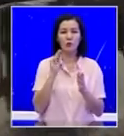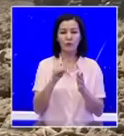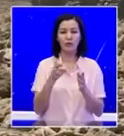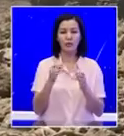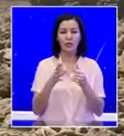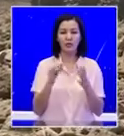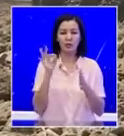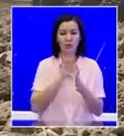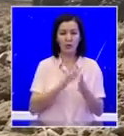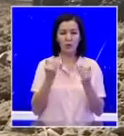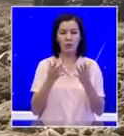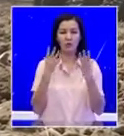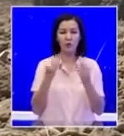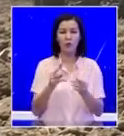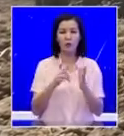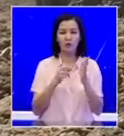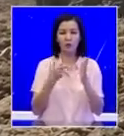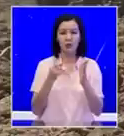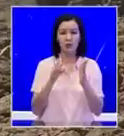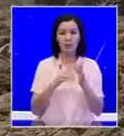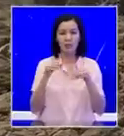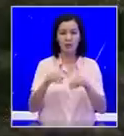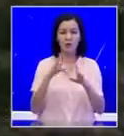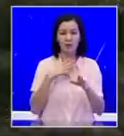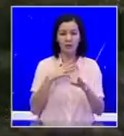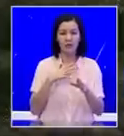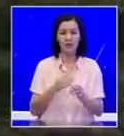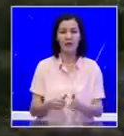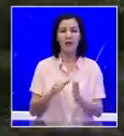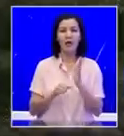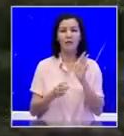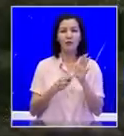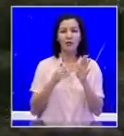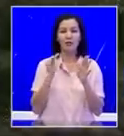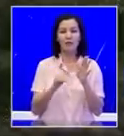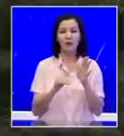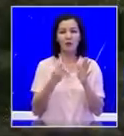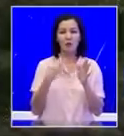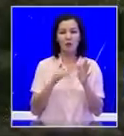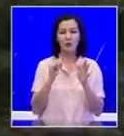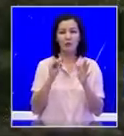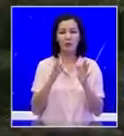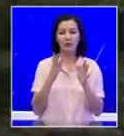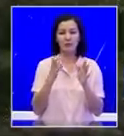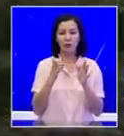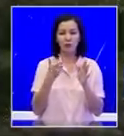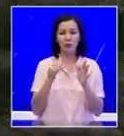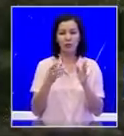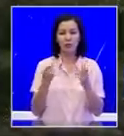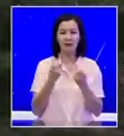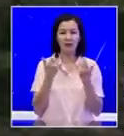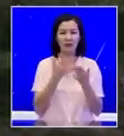алқапты игеру. Бүгінге 700 гектарын сеуіп тастады. 67000 жағы 30000 гектары, 30500 гектары дәнді